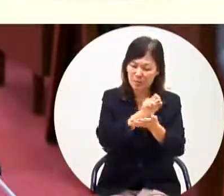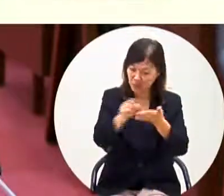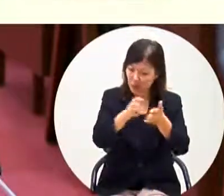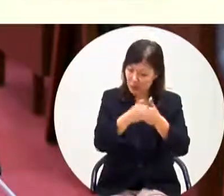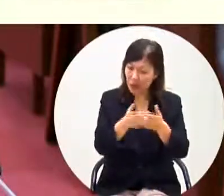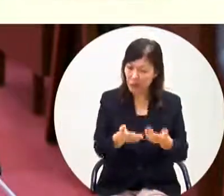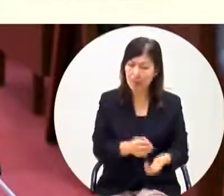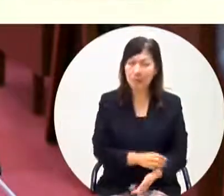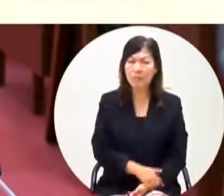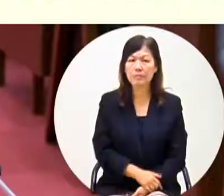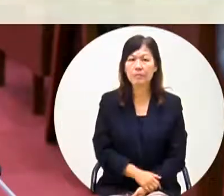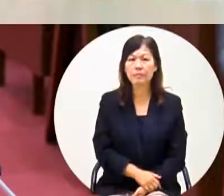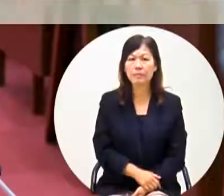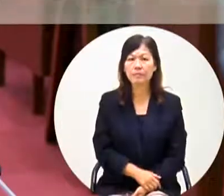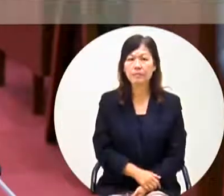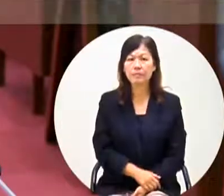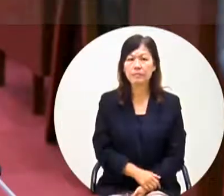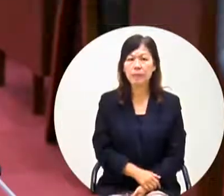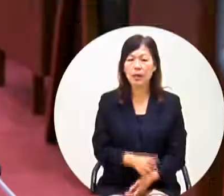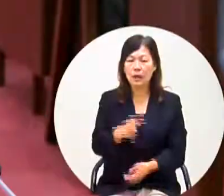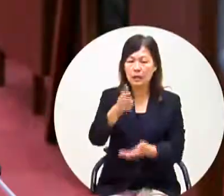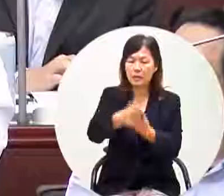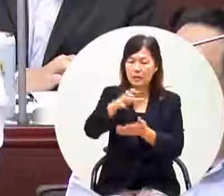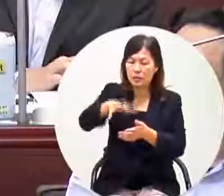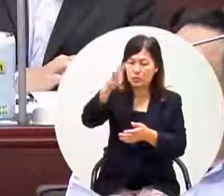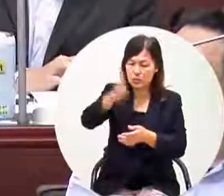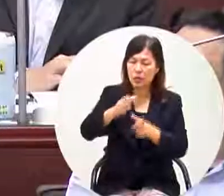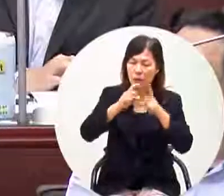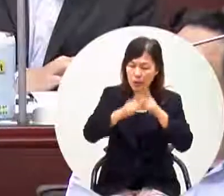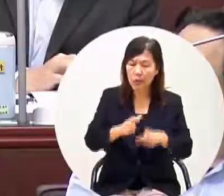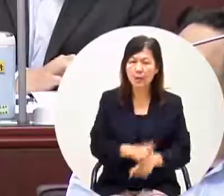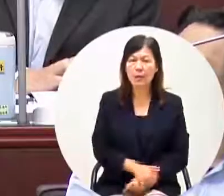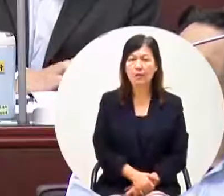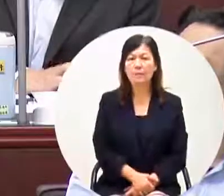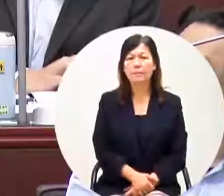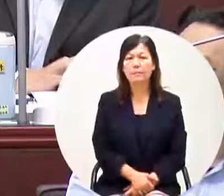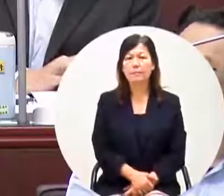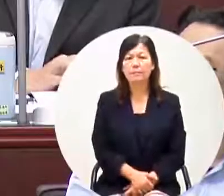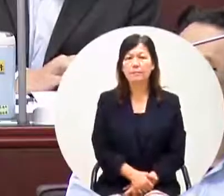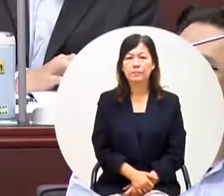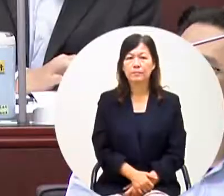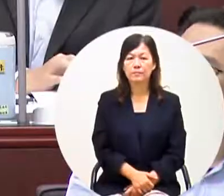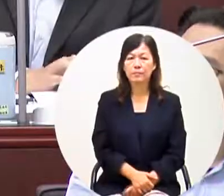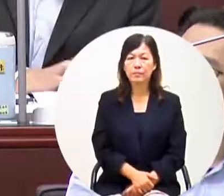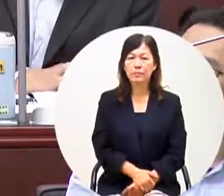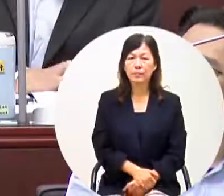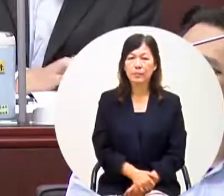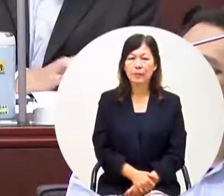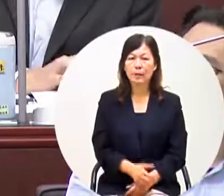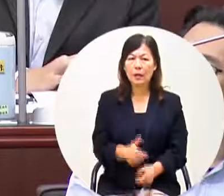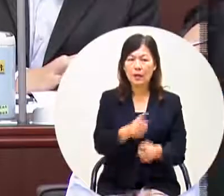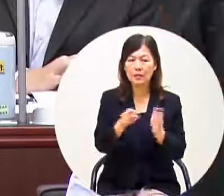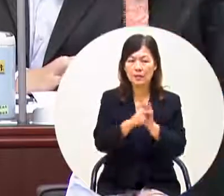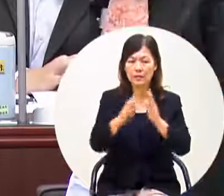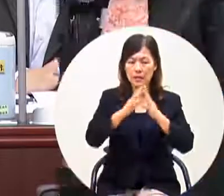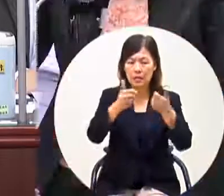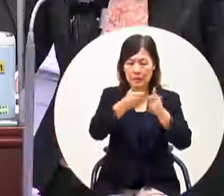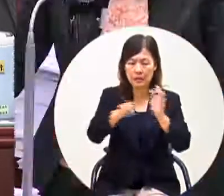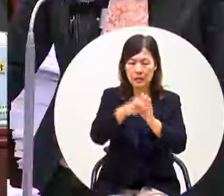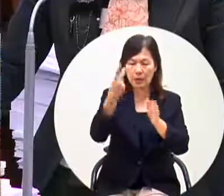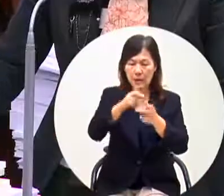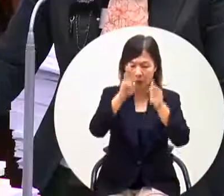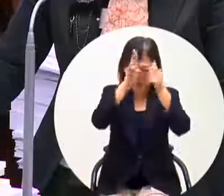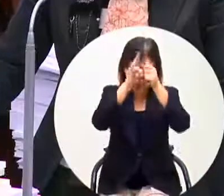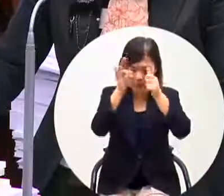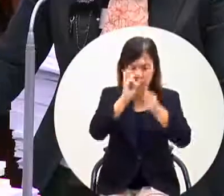请局长回答。 请局长回答。 谢谢议长，谢谢席议员，我想市长的